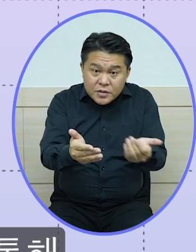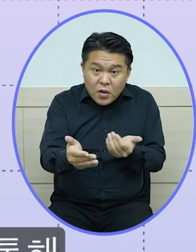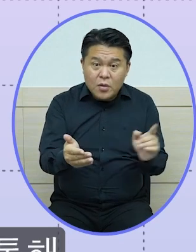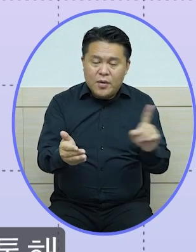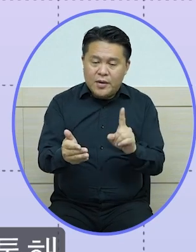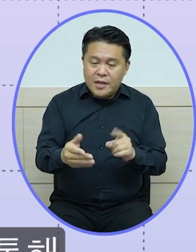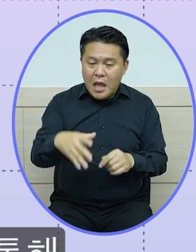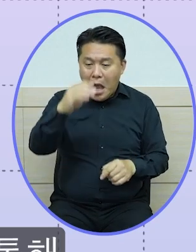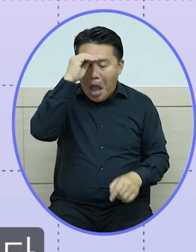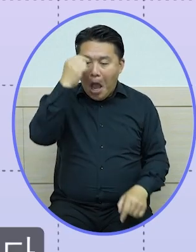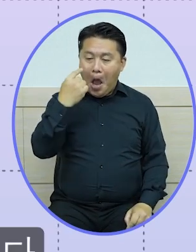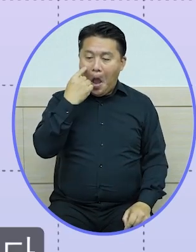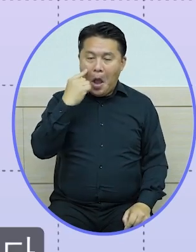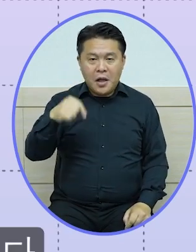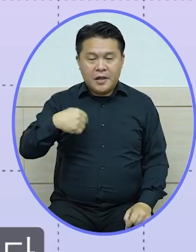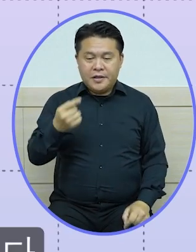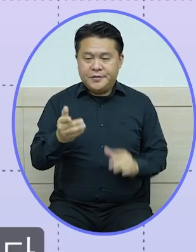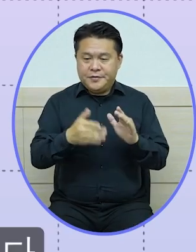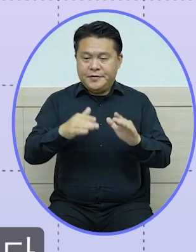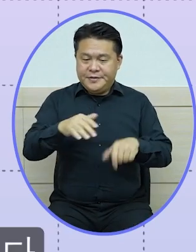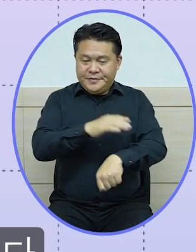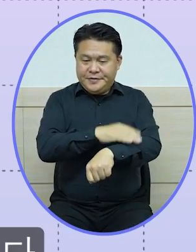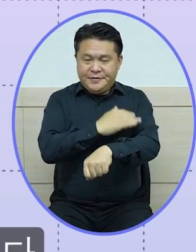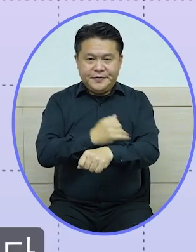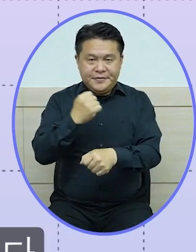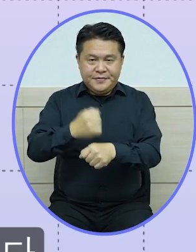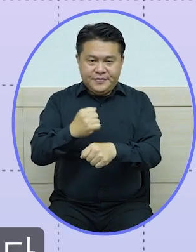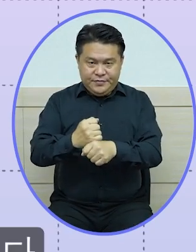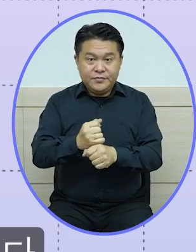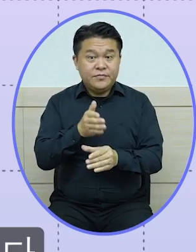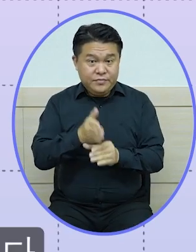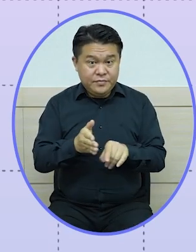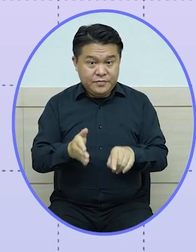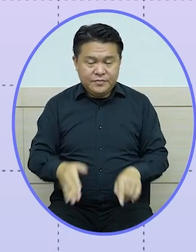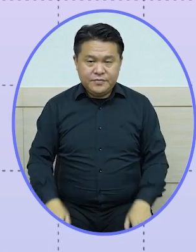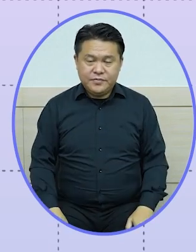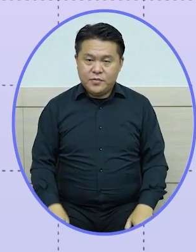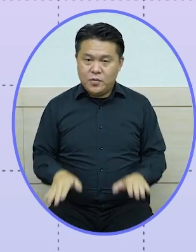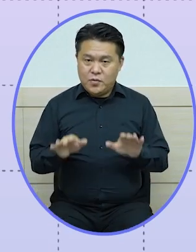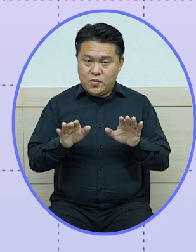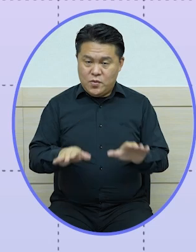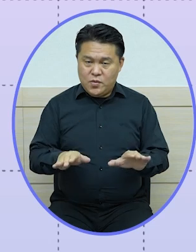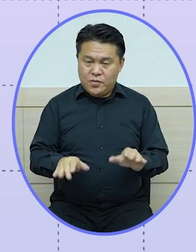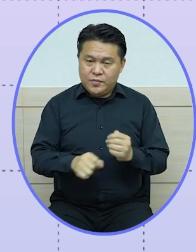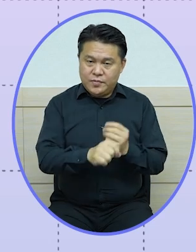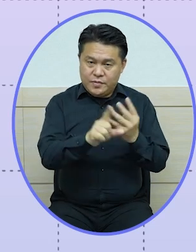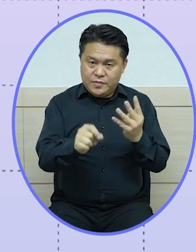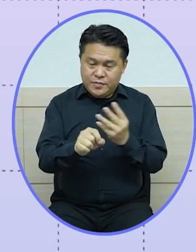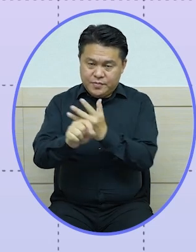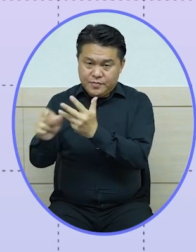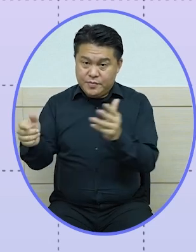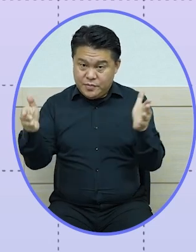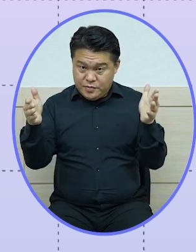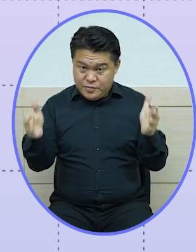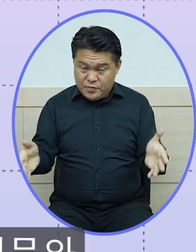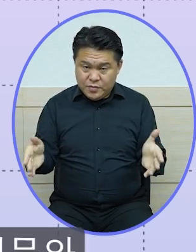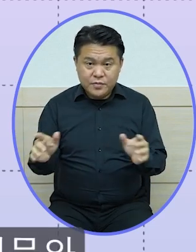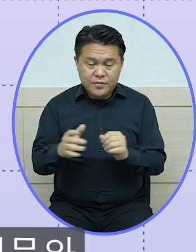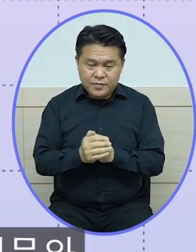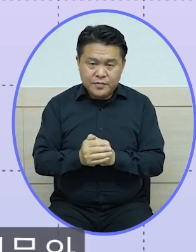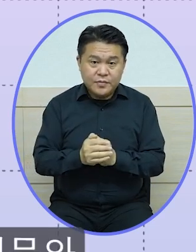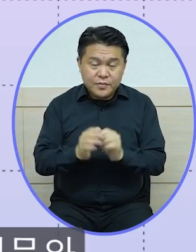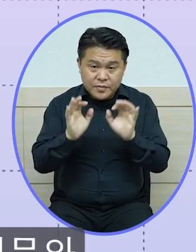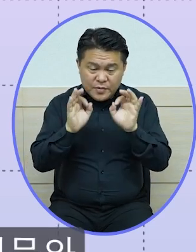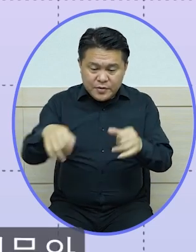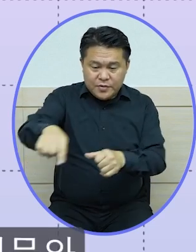전까지 시범사업을 통해 정식 직무로 반영하는 절차를 거치고 있습니다. 올해도 4월부터 8월까지 ESG 분야 중